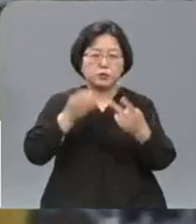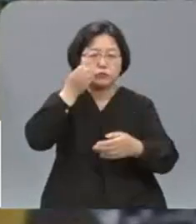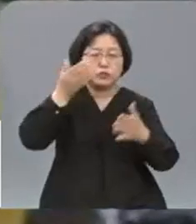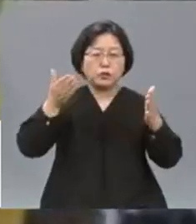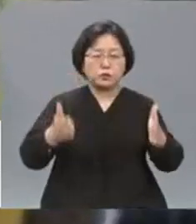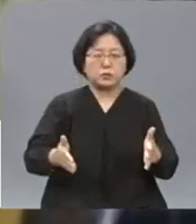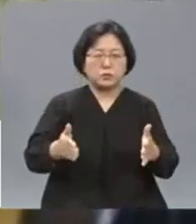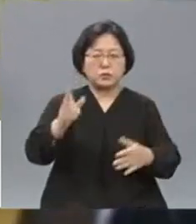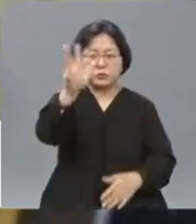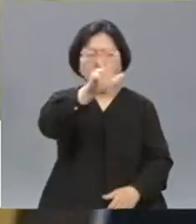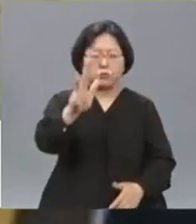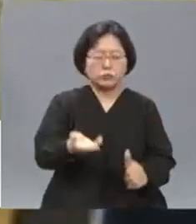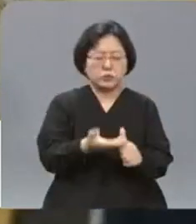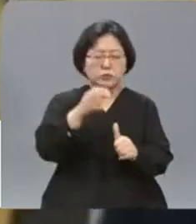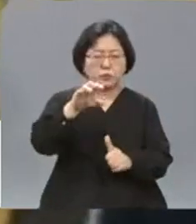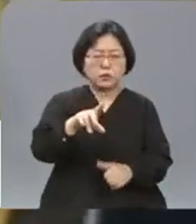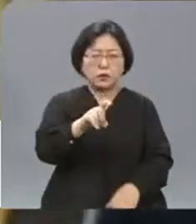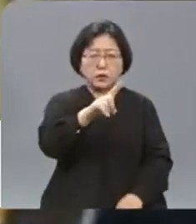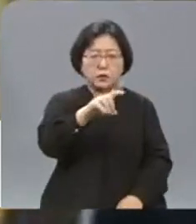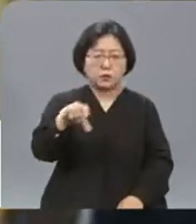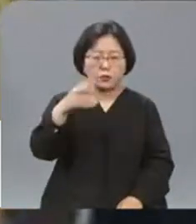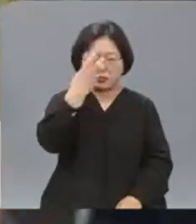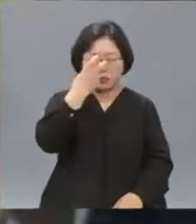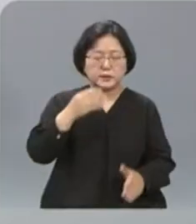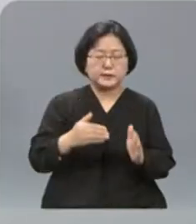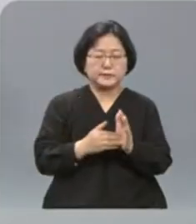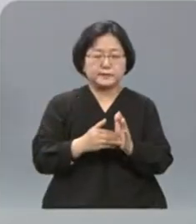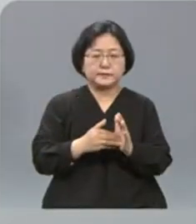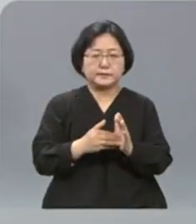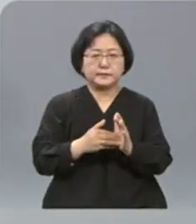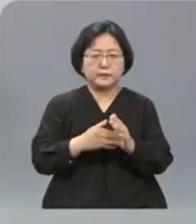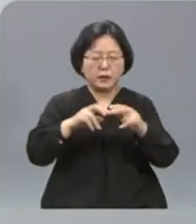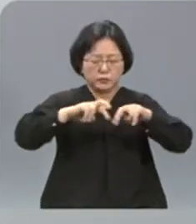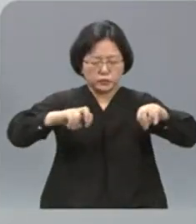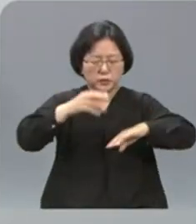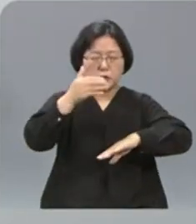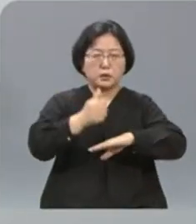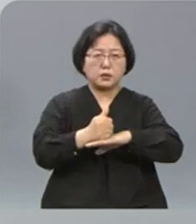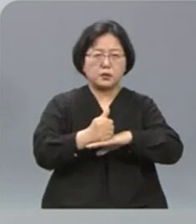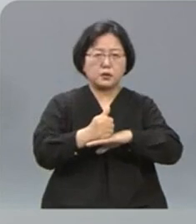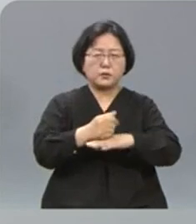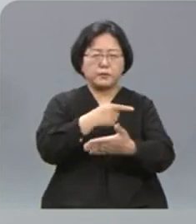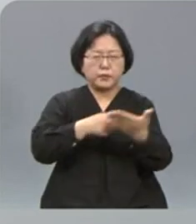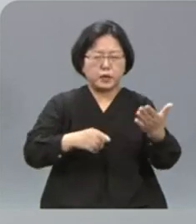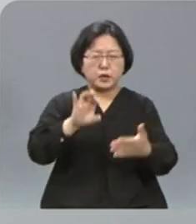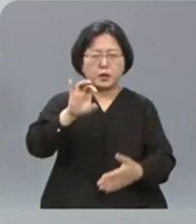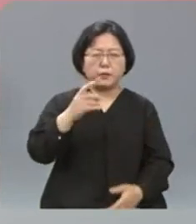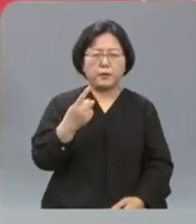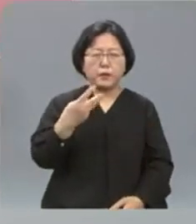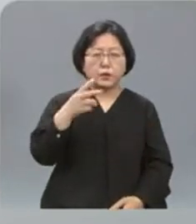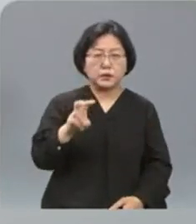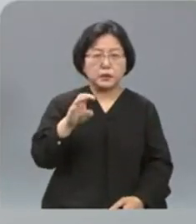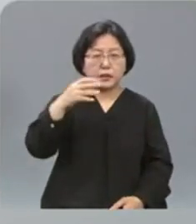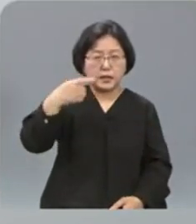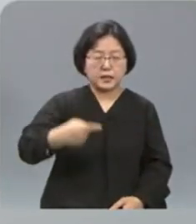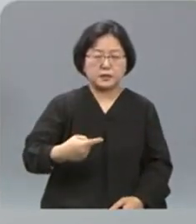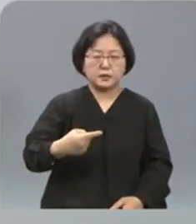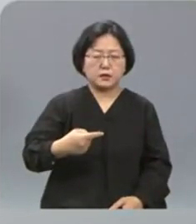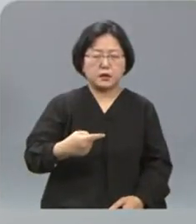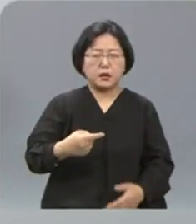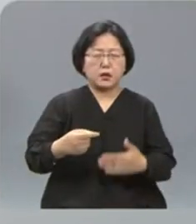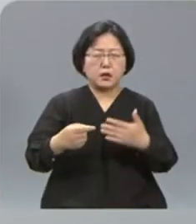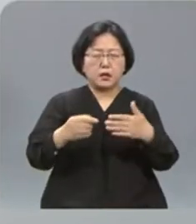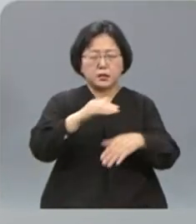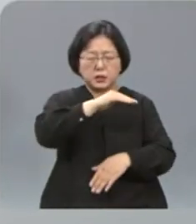9개월 동안 전국 양식장 11곳을 조사했습니다 분석결과 주요 유해물질인 포름알데히드는 모두